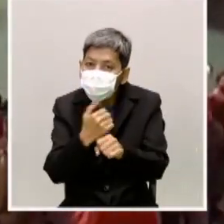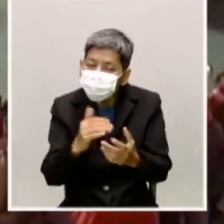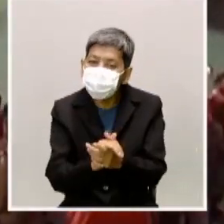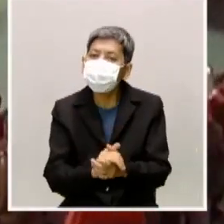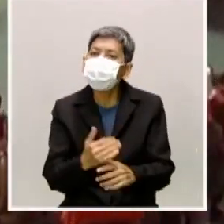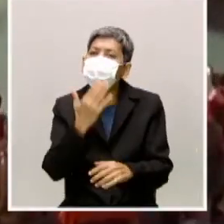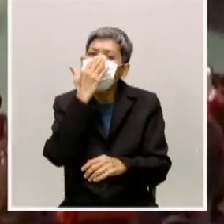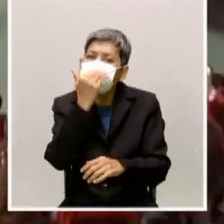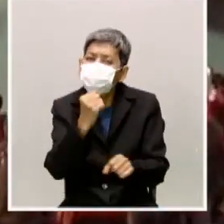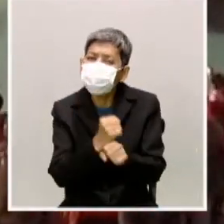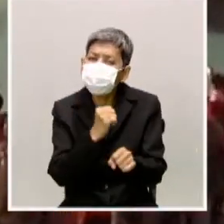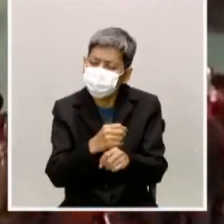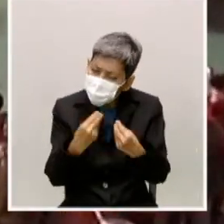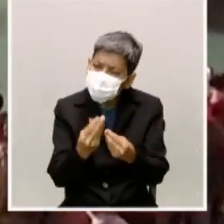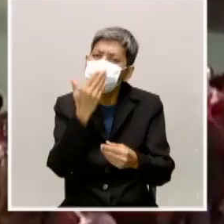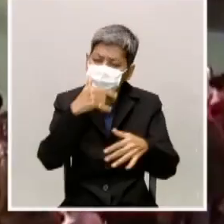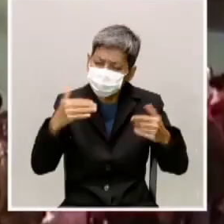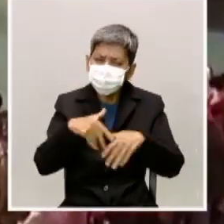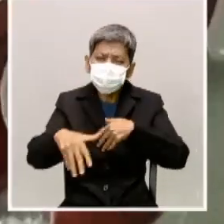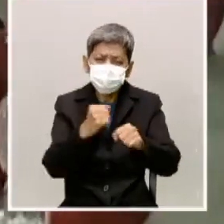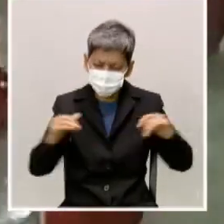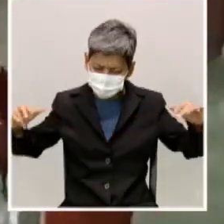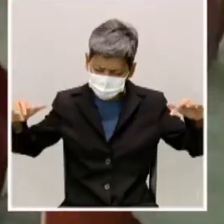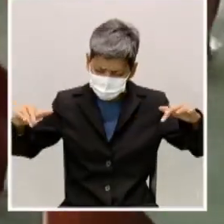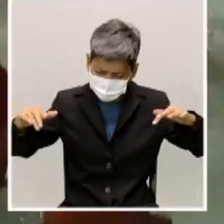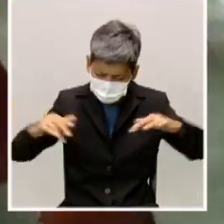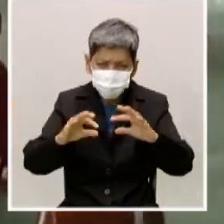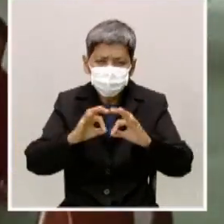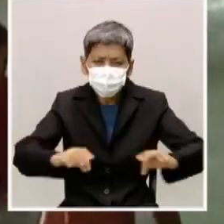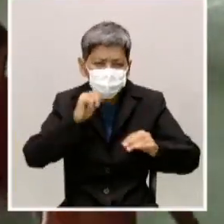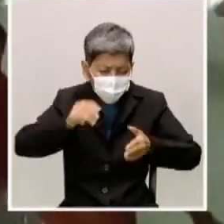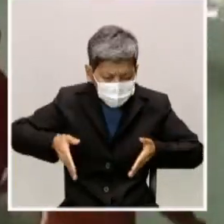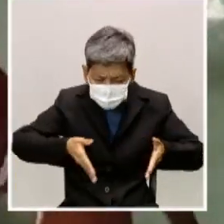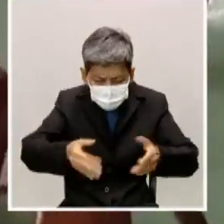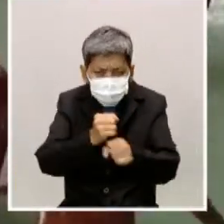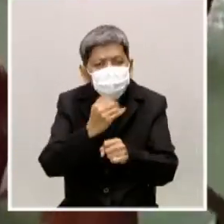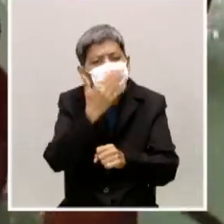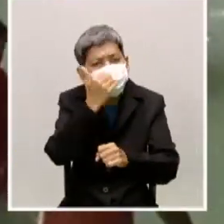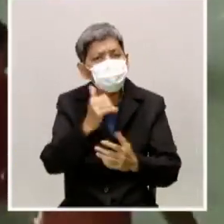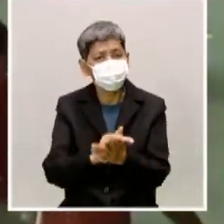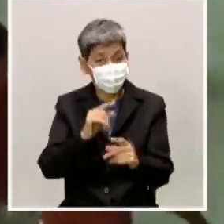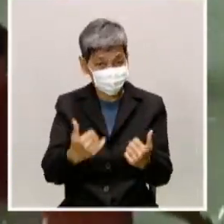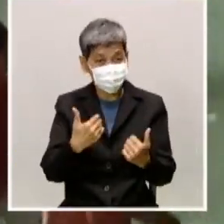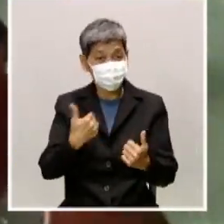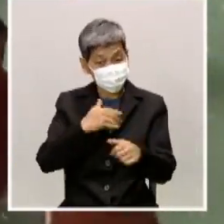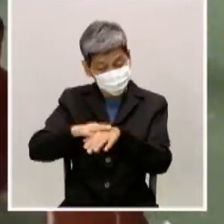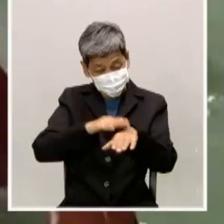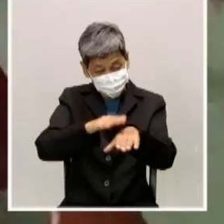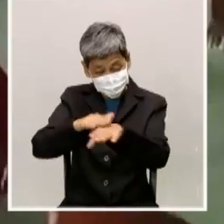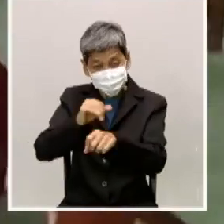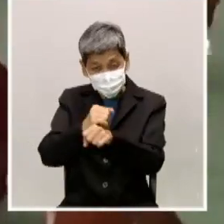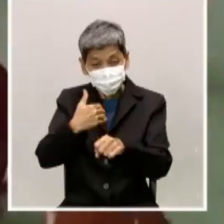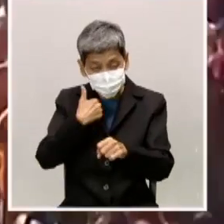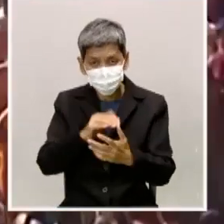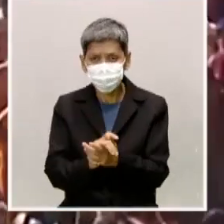ว่าทำไมถึงจะอนุญาตให้ประชาชนไปร่วมเทศกาลสำคัญทางศาสนาที่จะมีขึ้นในเดือนนี้ทั้งที่เพิ่งจะเตือนประชาชนนะคะ